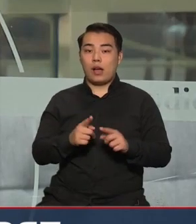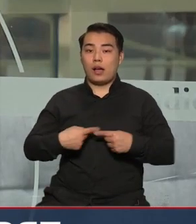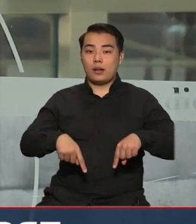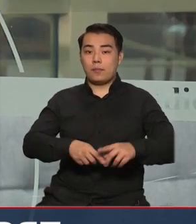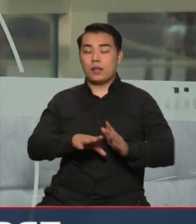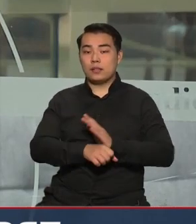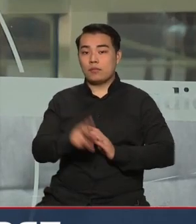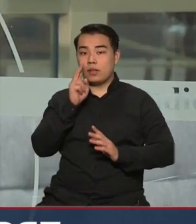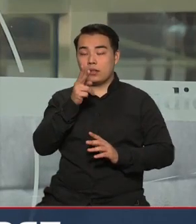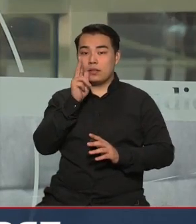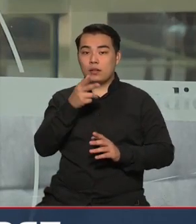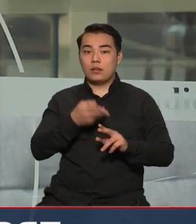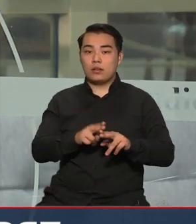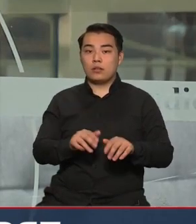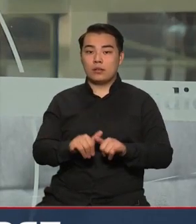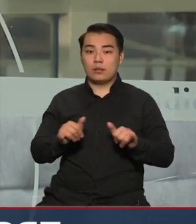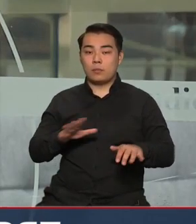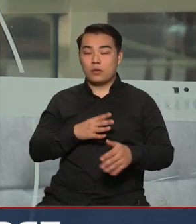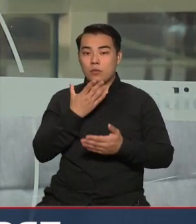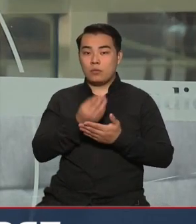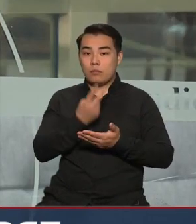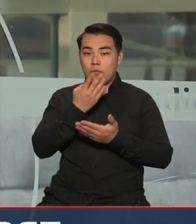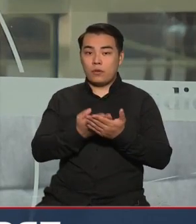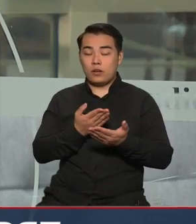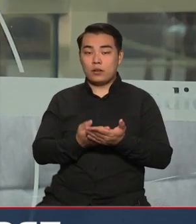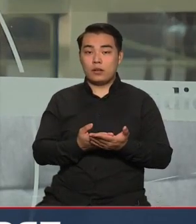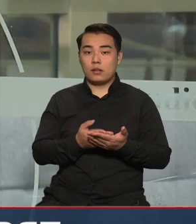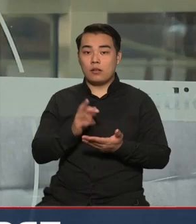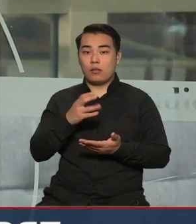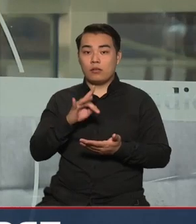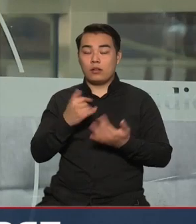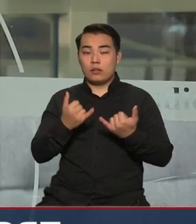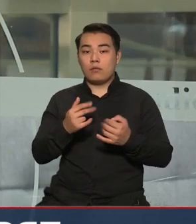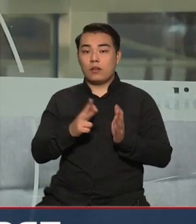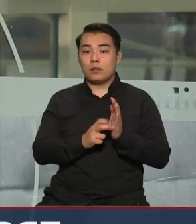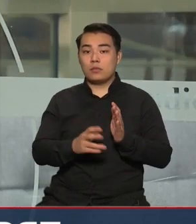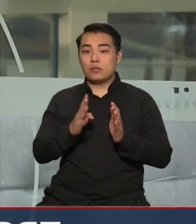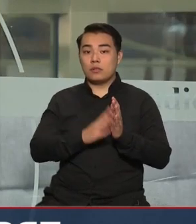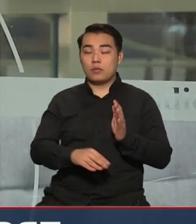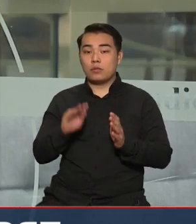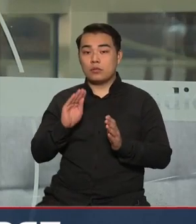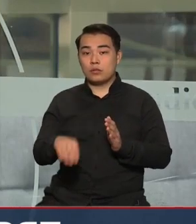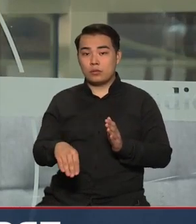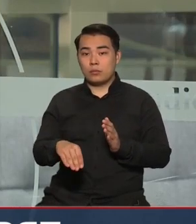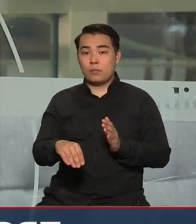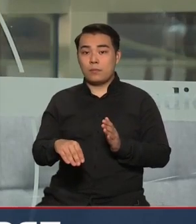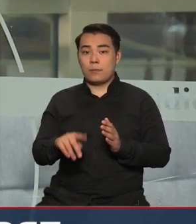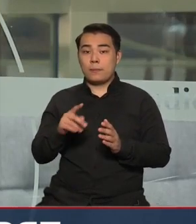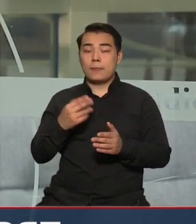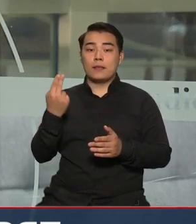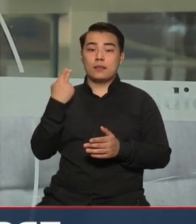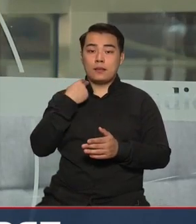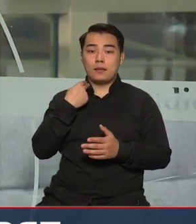2-3 года очень сильно нарастили свой портфель. Сейчас у коллекторов 890 тысяч